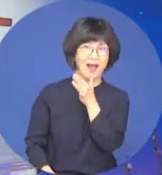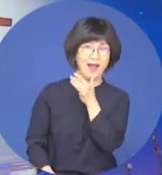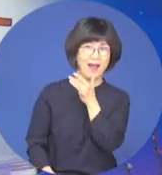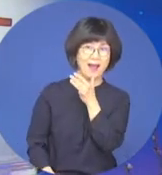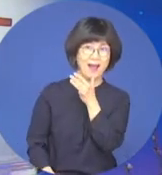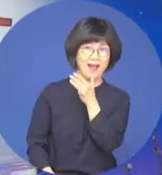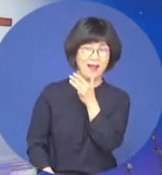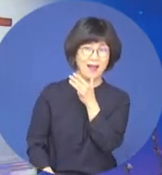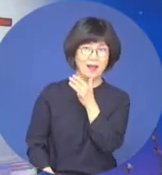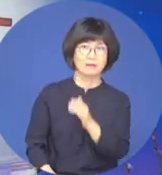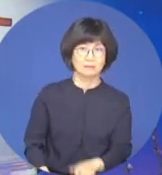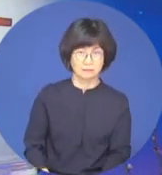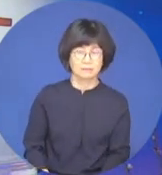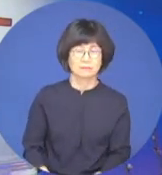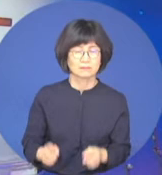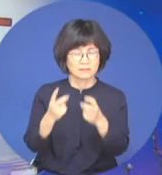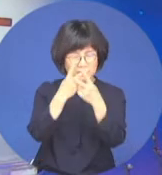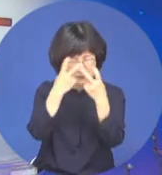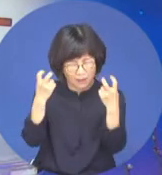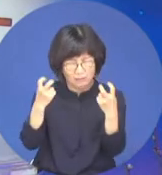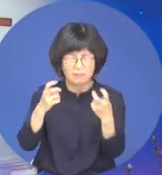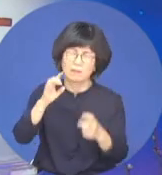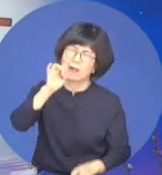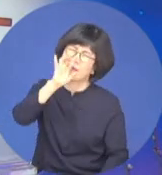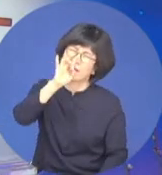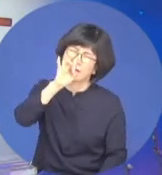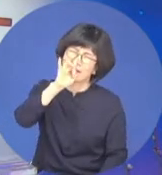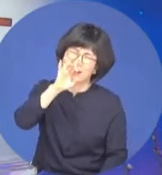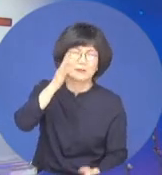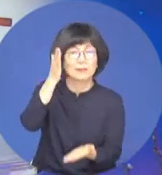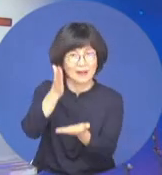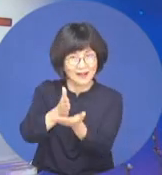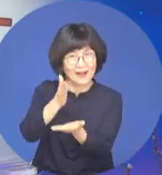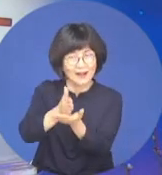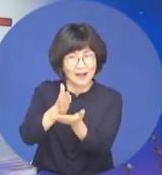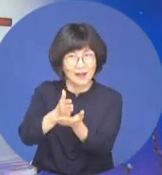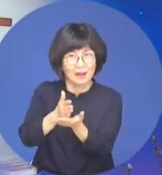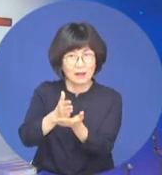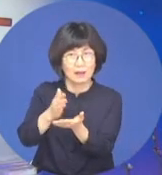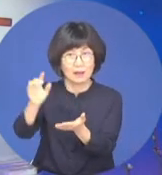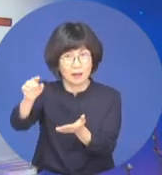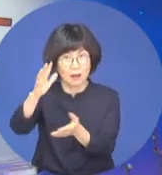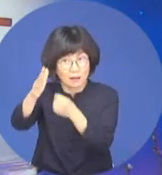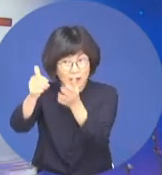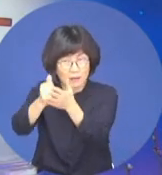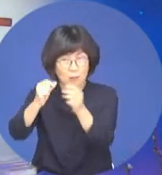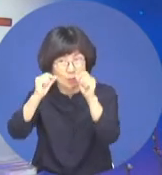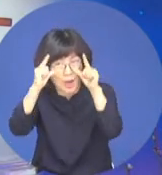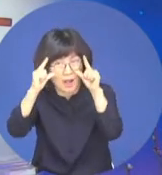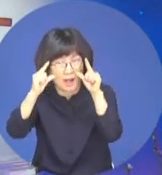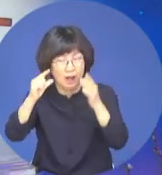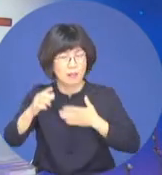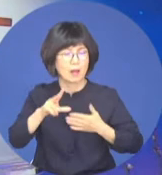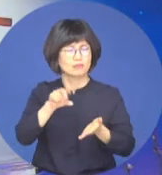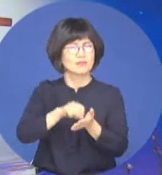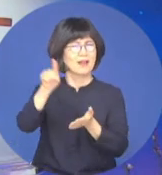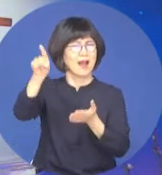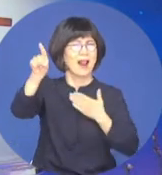이렇게 잠까지 자지 못하고 잠도 못 자고 이러지 말고 내가 깨어있으니까 너의 문제는 내가 알고